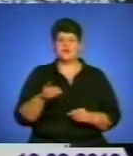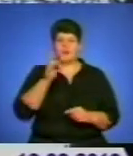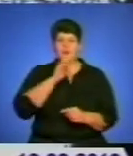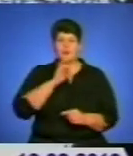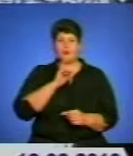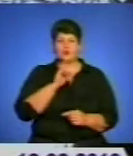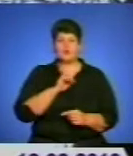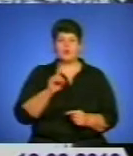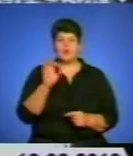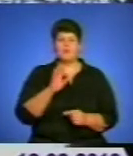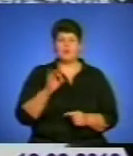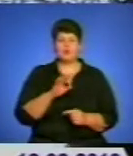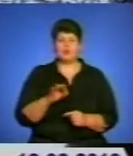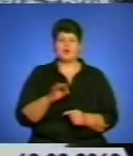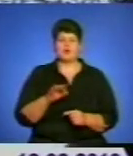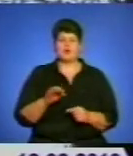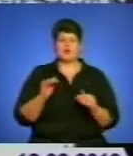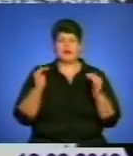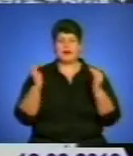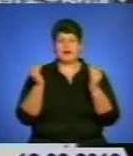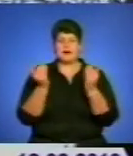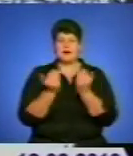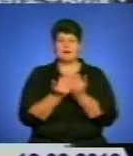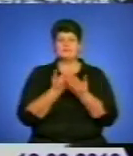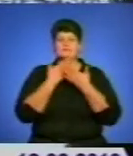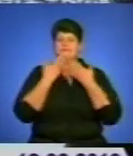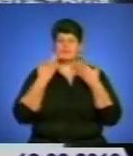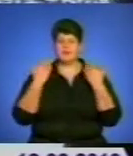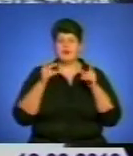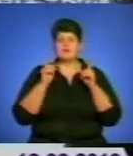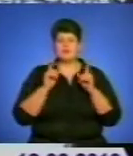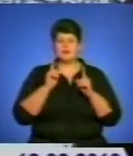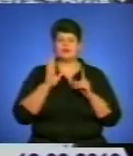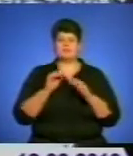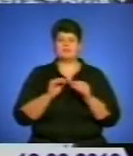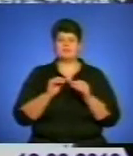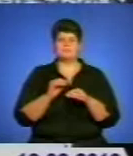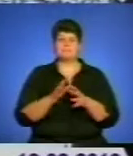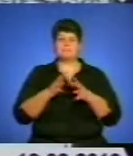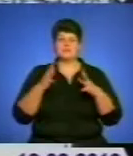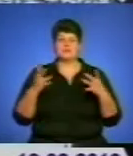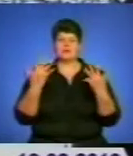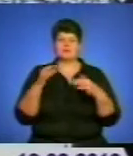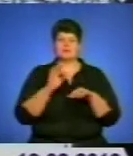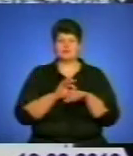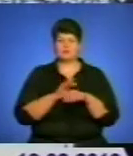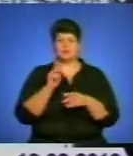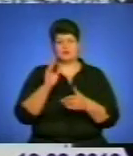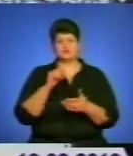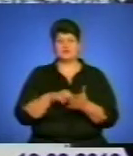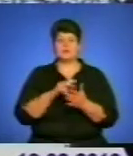про карантин мова не йде. Як тільки буде збільшуватись кількість відсутніх, тоді буде ставитись питання